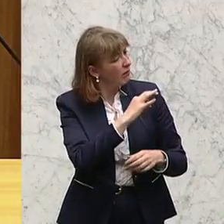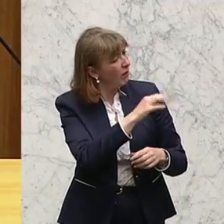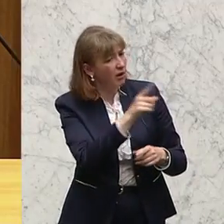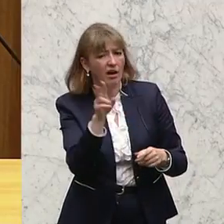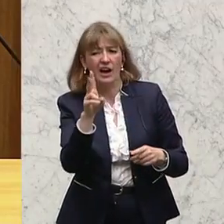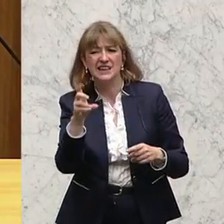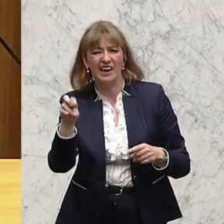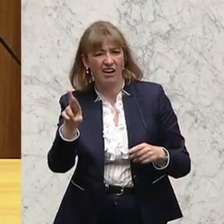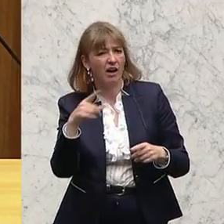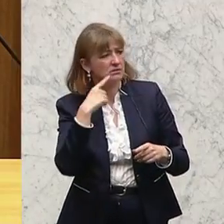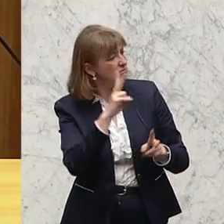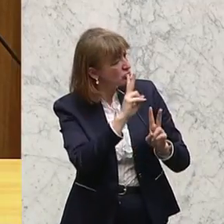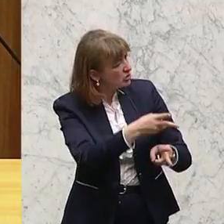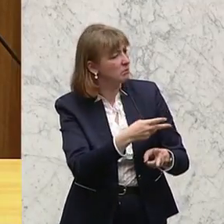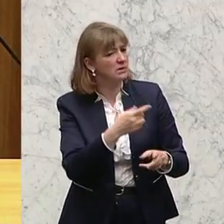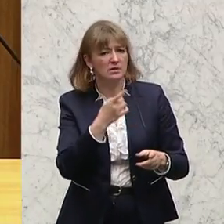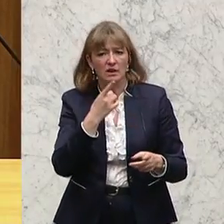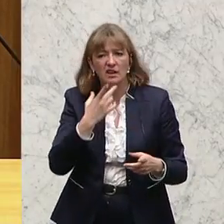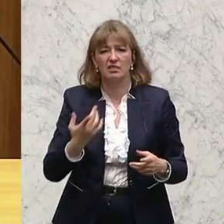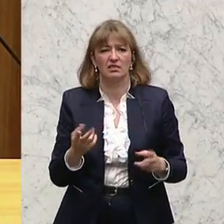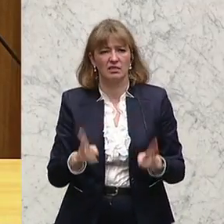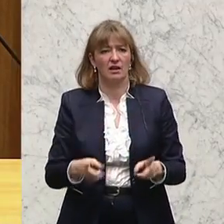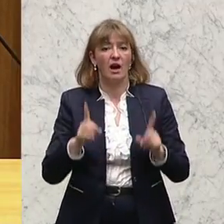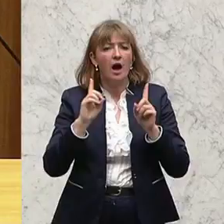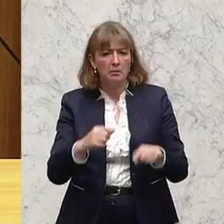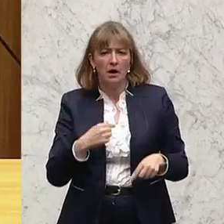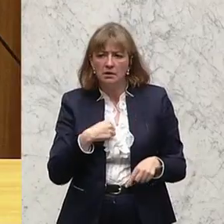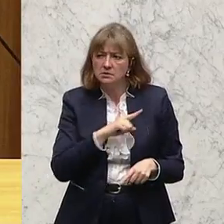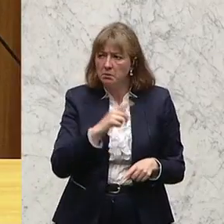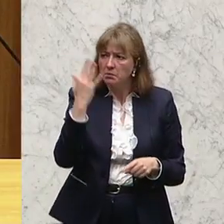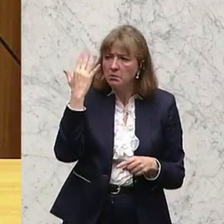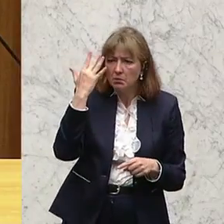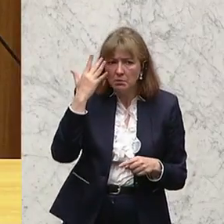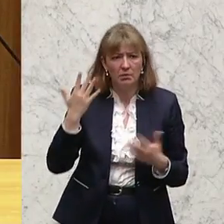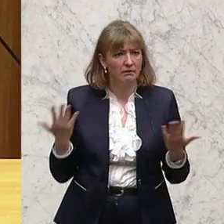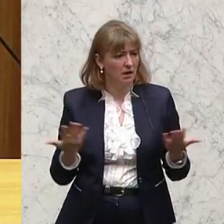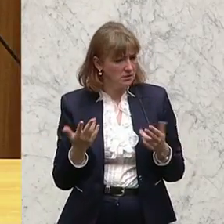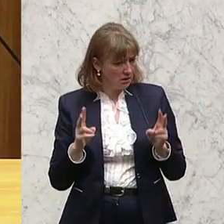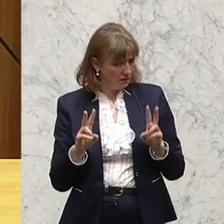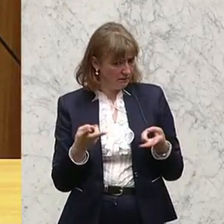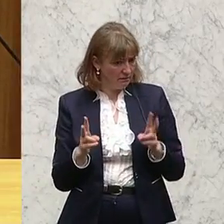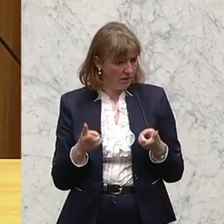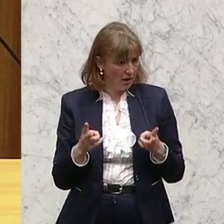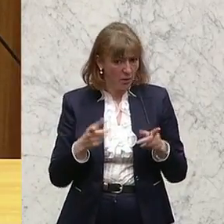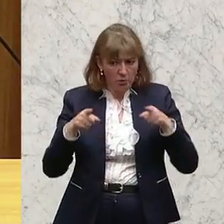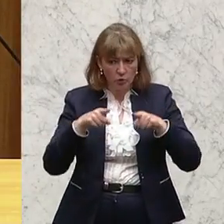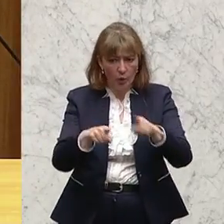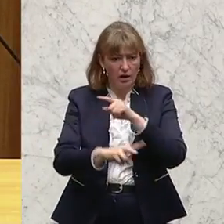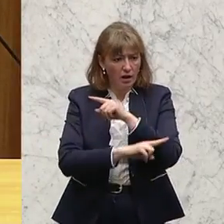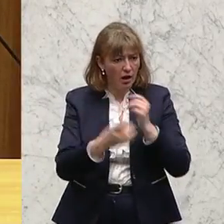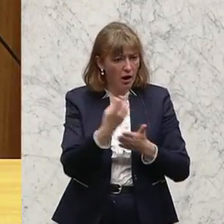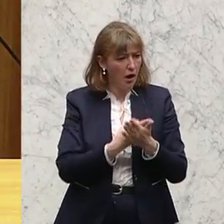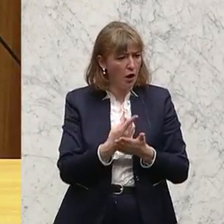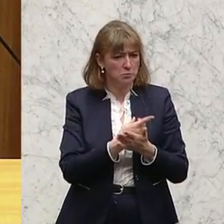ja angezogen, diese Diskussion. Was mich aber verwundert, ist die Tatsache, warum Sie dann diese duale Lehrausbildung